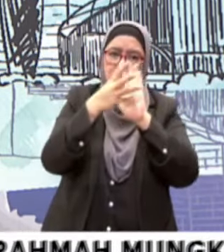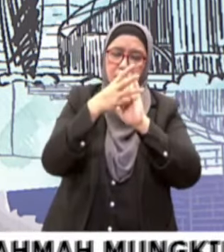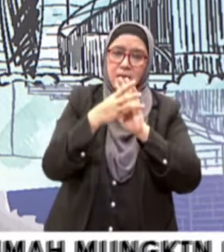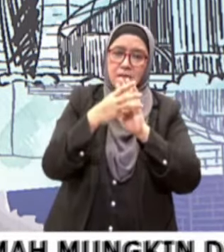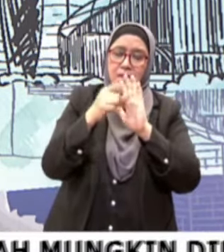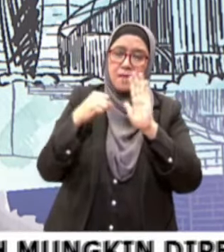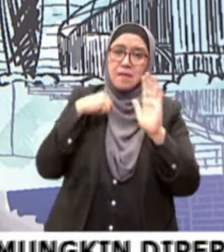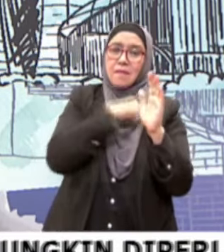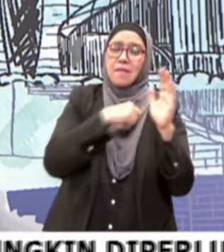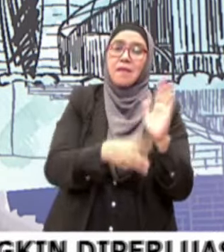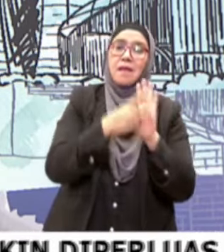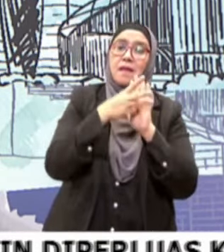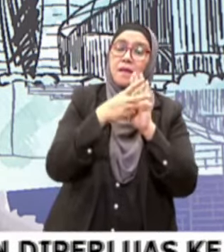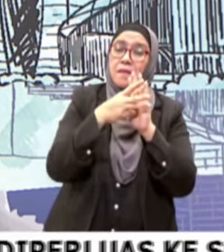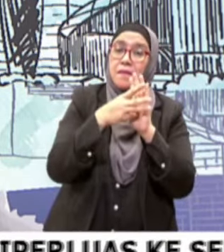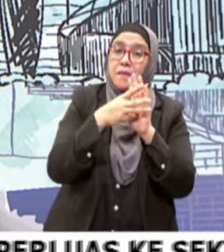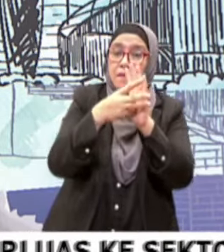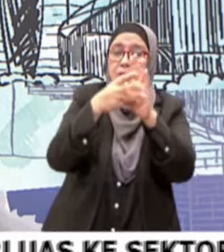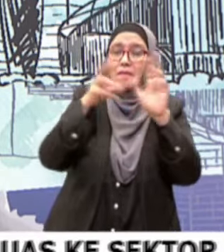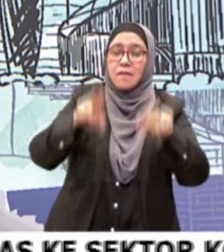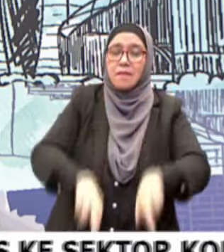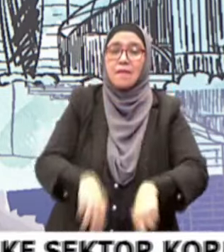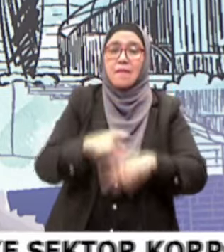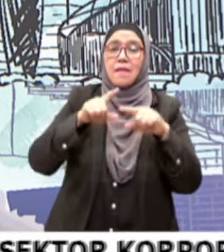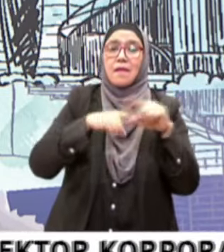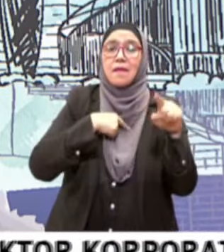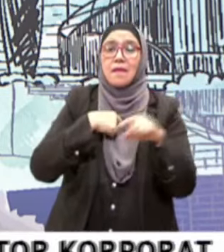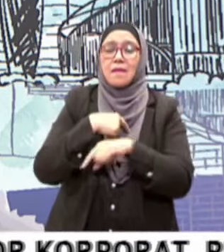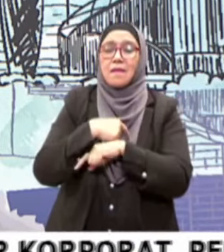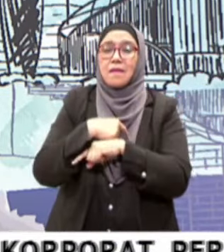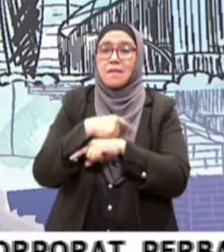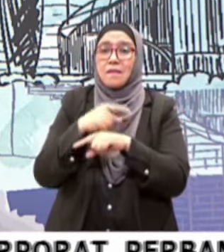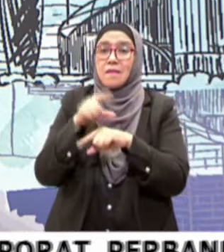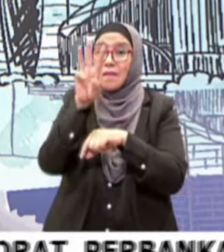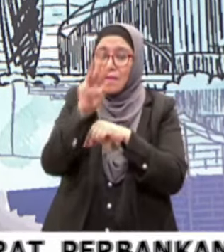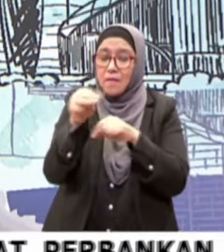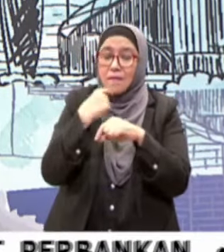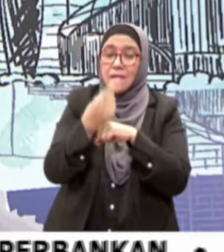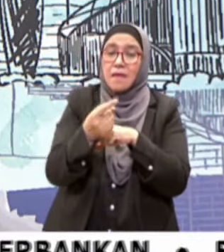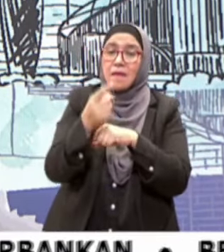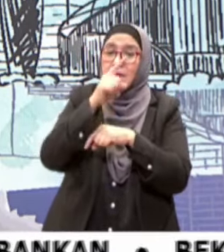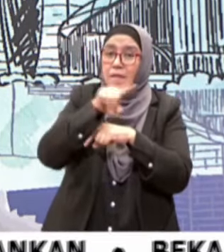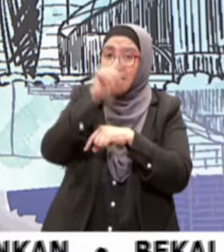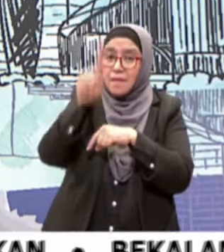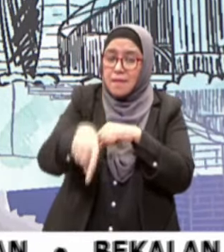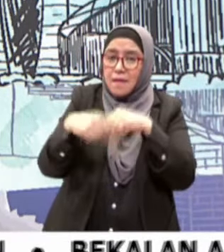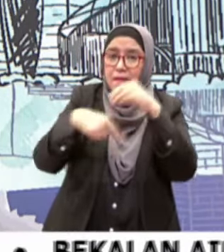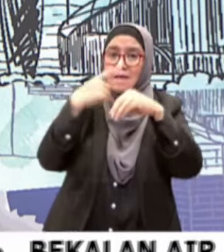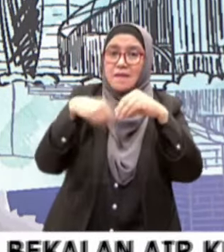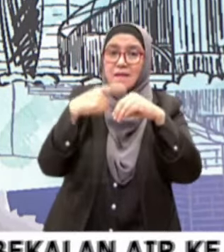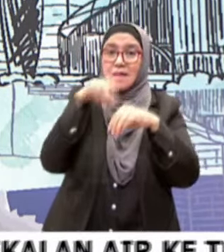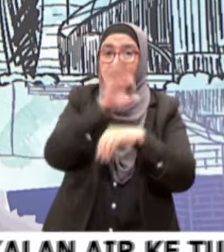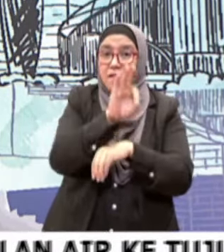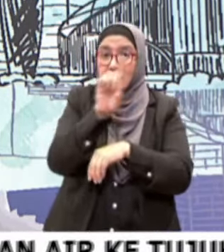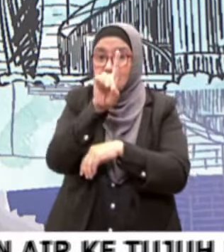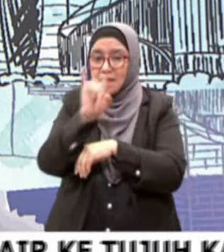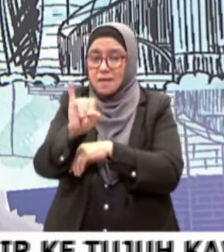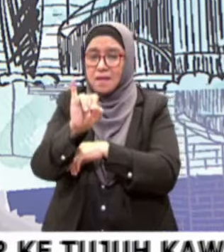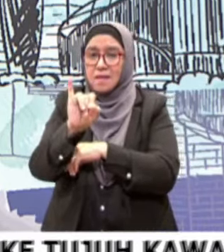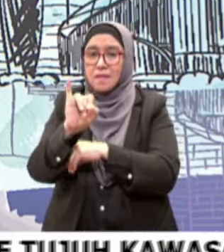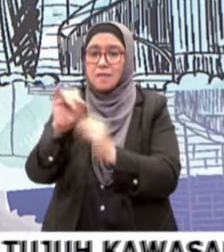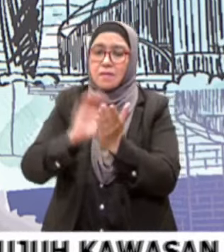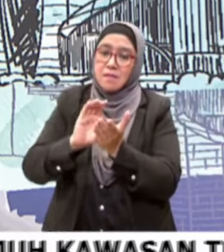Menteri perdagangan antar bangsa dan industri berkenaan dengan jumlah Pelabuhan asing ataupun FBI seterusnya juga